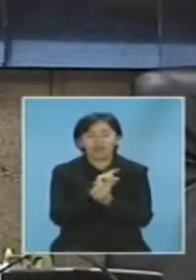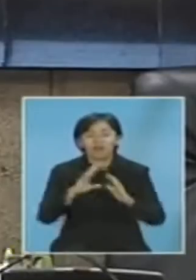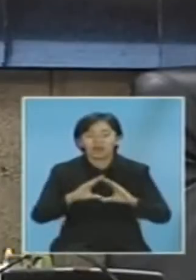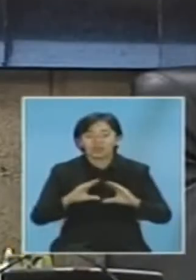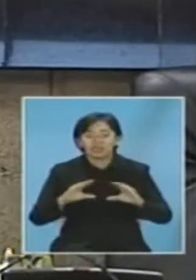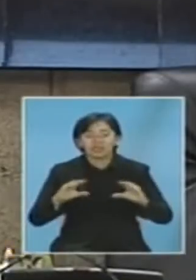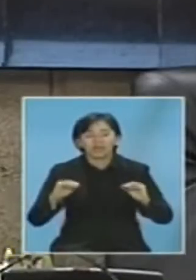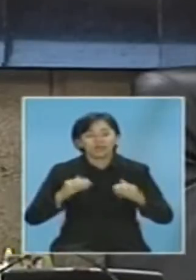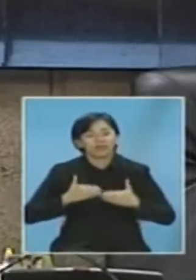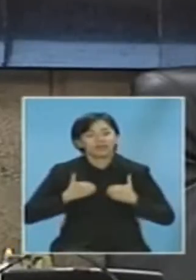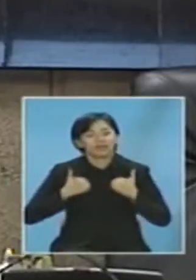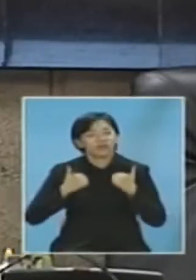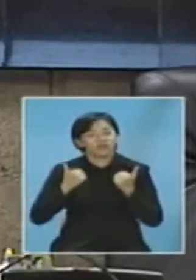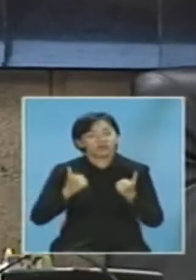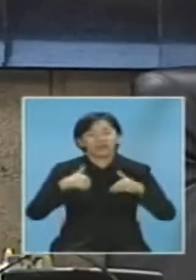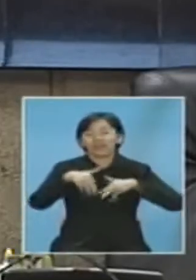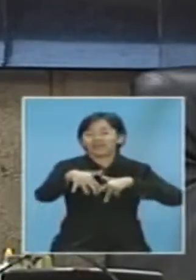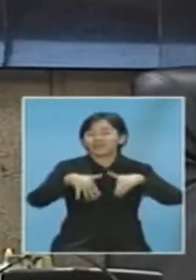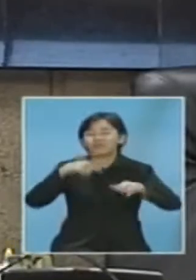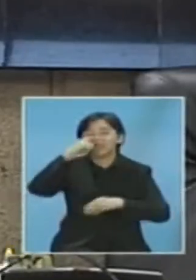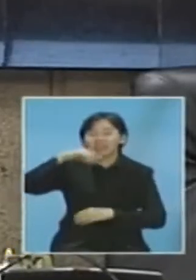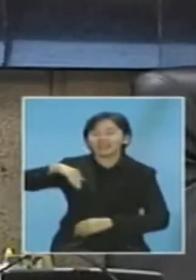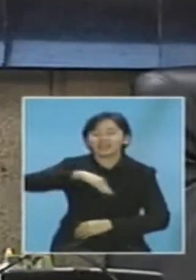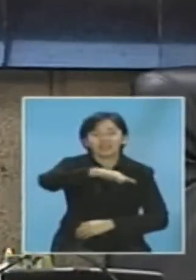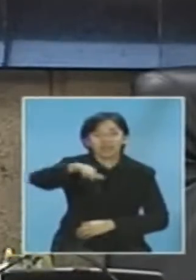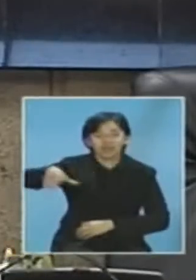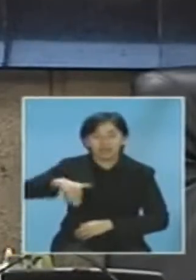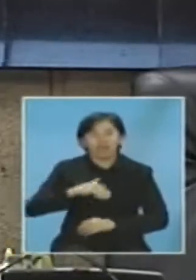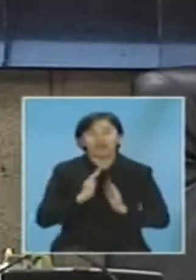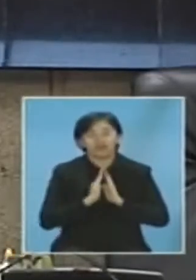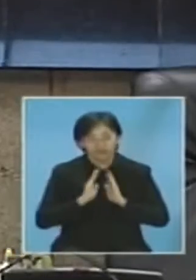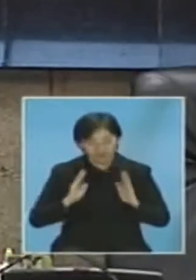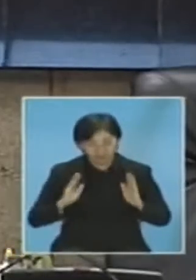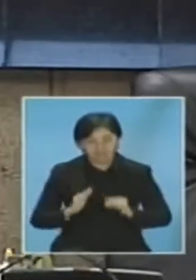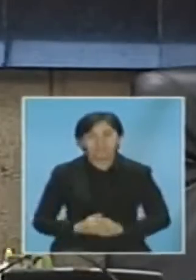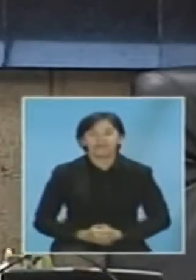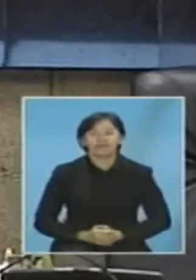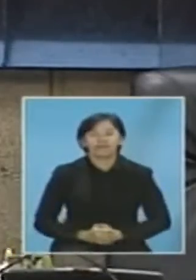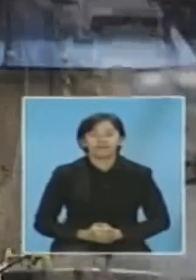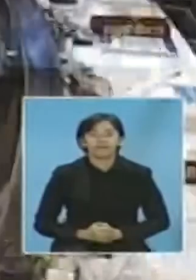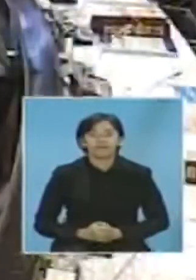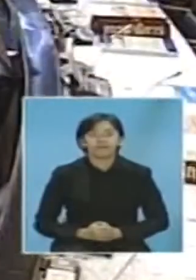สันติสู่พี่น้องประชาชนคนไทยทุกคนค่ะขอบคุณค่ะ